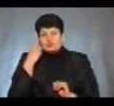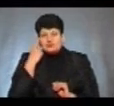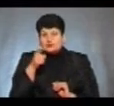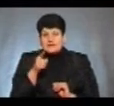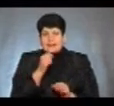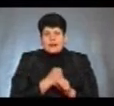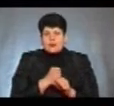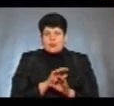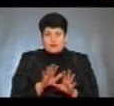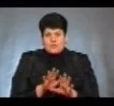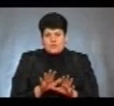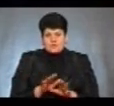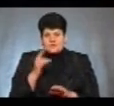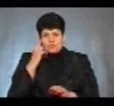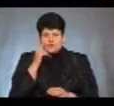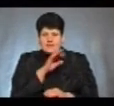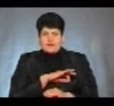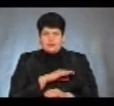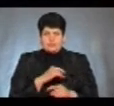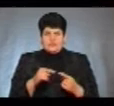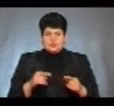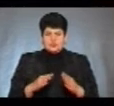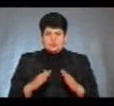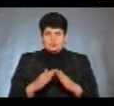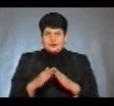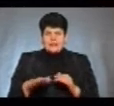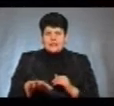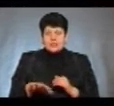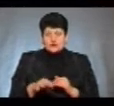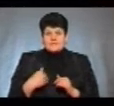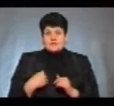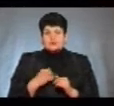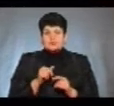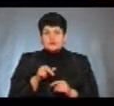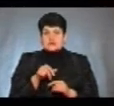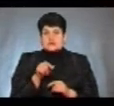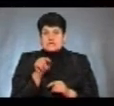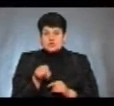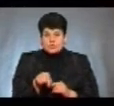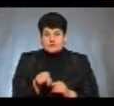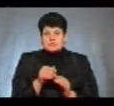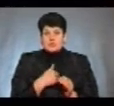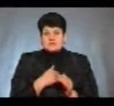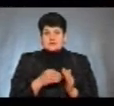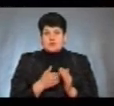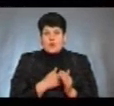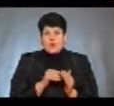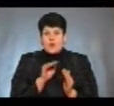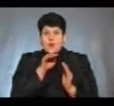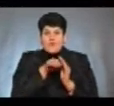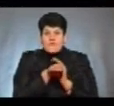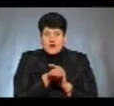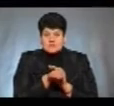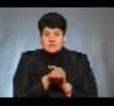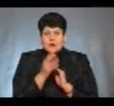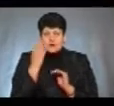задіяна, так само вона якось там не використовується, як і інші будівлі на території. І туди я зайшов, щоб заховатися. І він так ще, коли заходив у